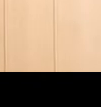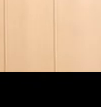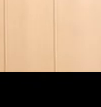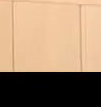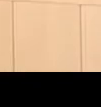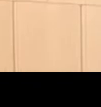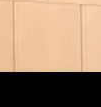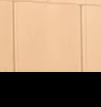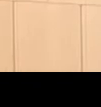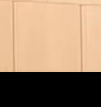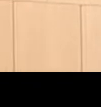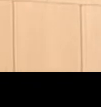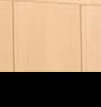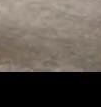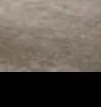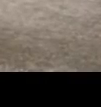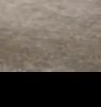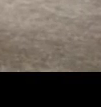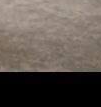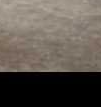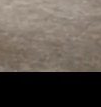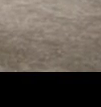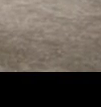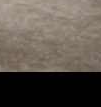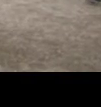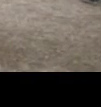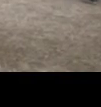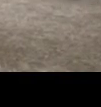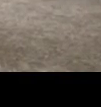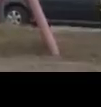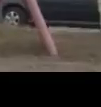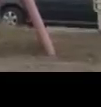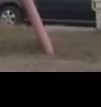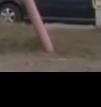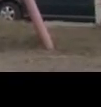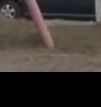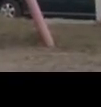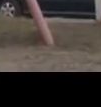на це право. За словами Олега Гудзенка, у Черкасах є 1095 багатодітних сімей.